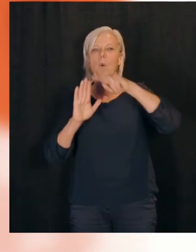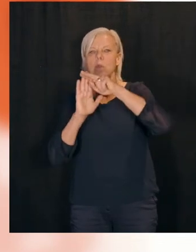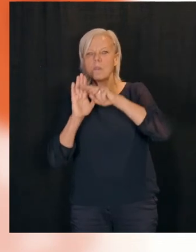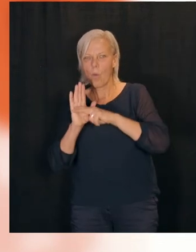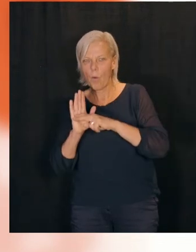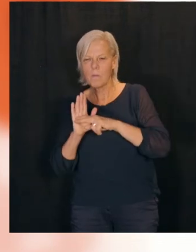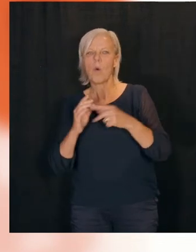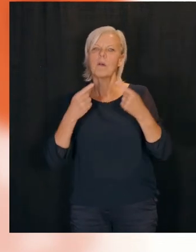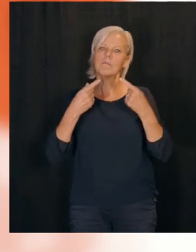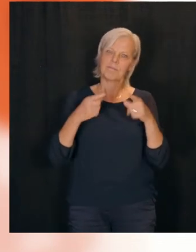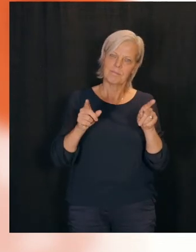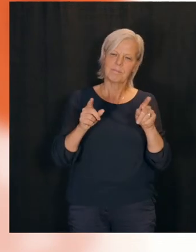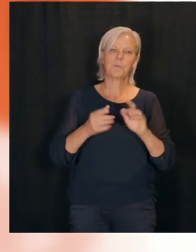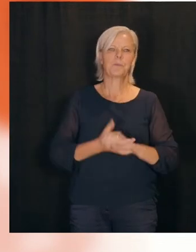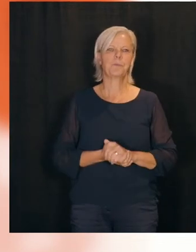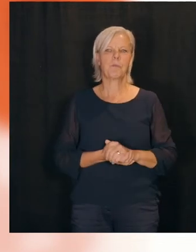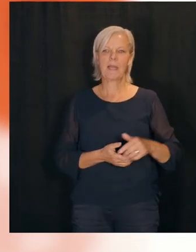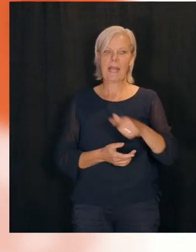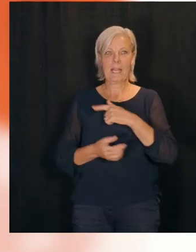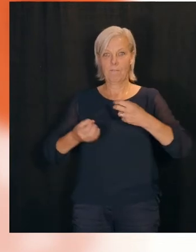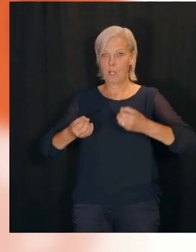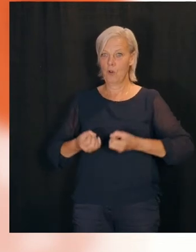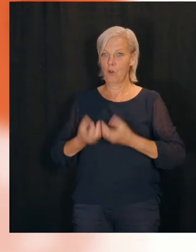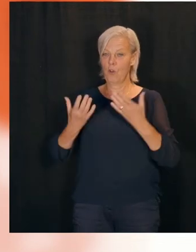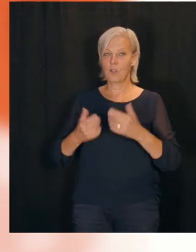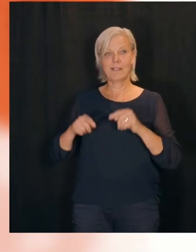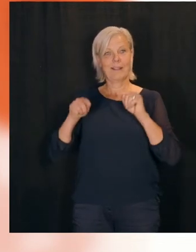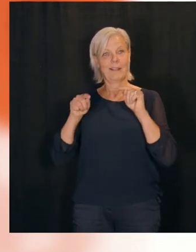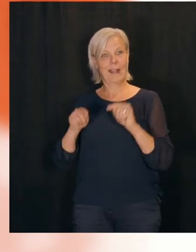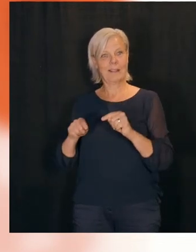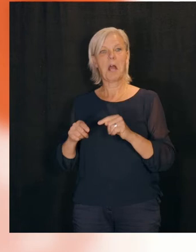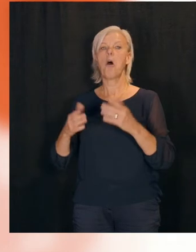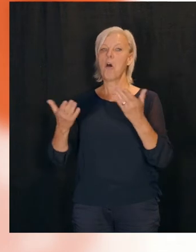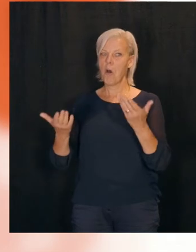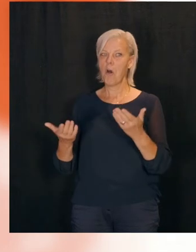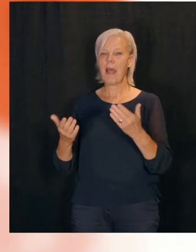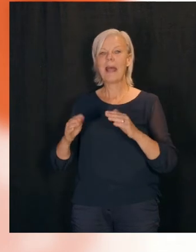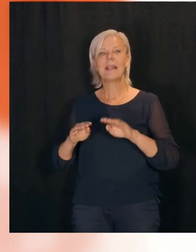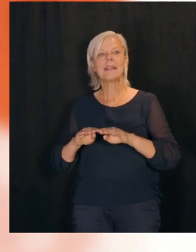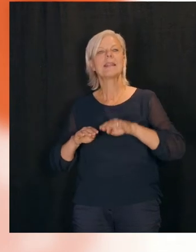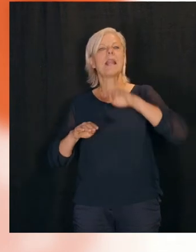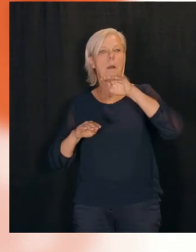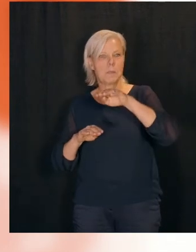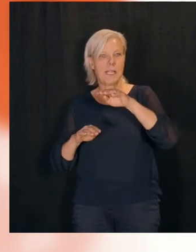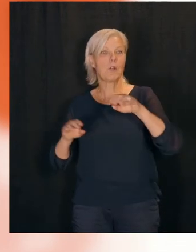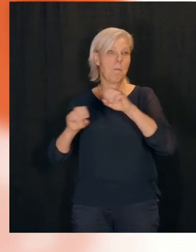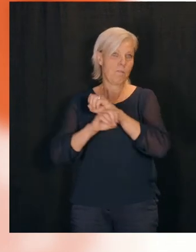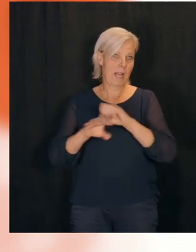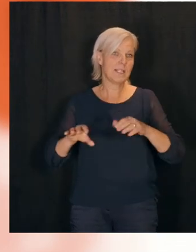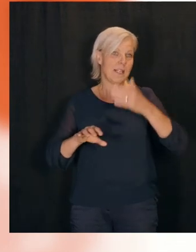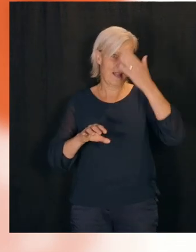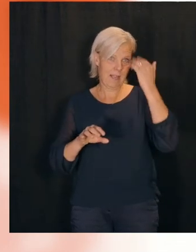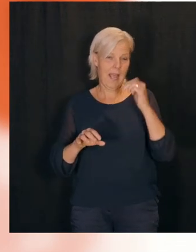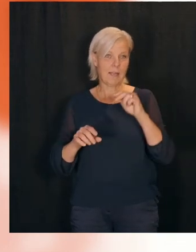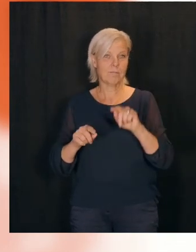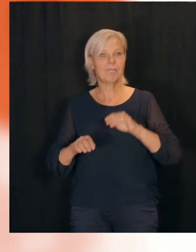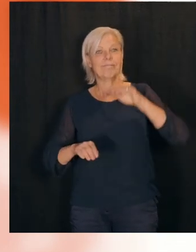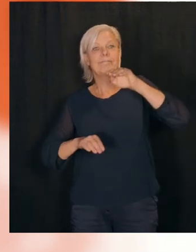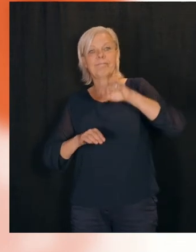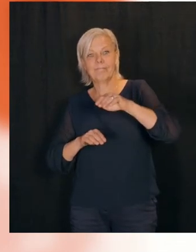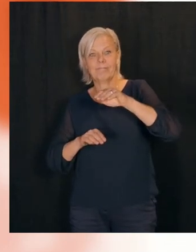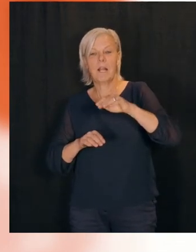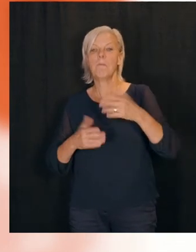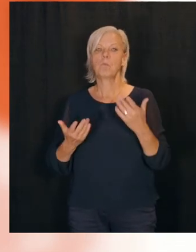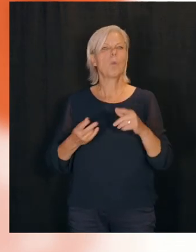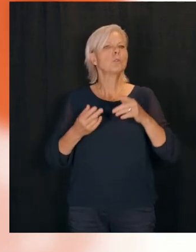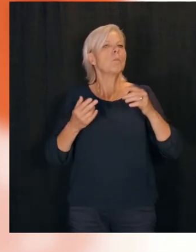avvikelse. Att vi löser det här med ett trappsteg för de allra flesta som klarar att ta ett trappsteg. Och för